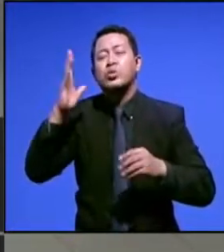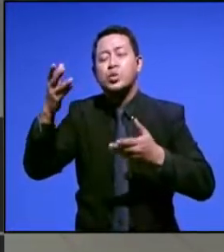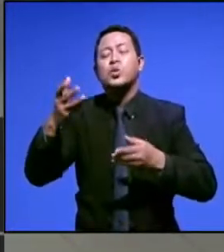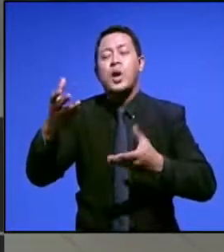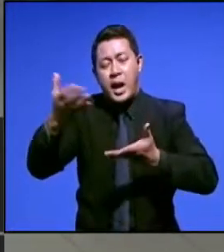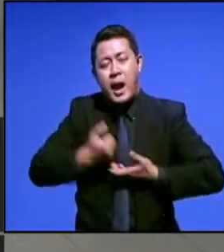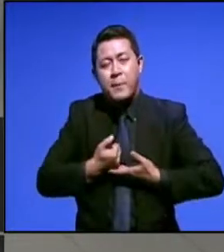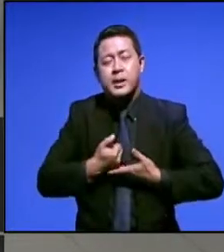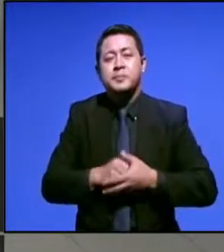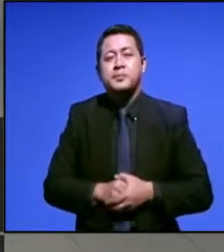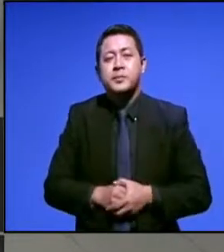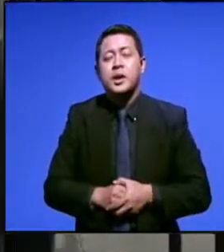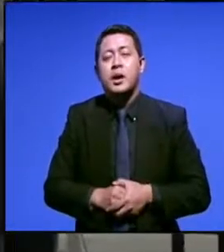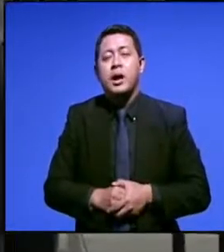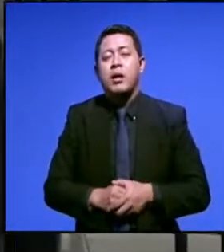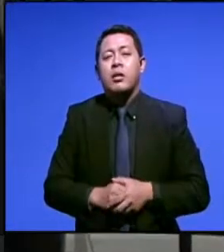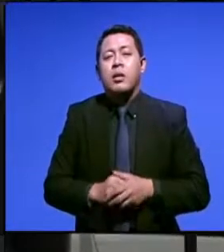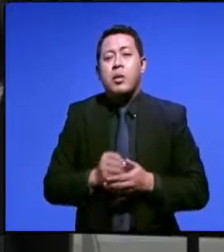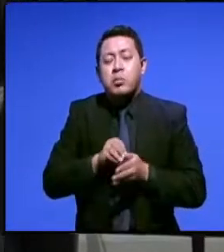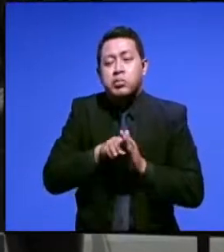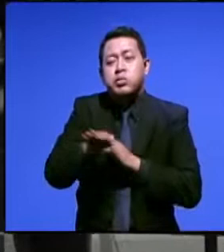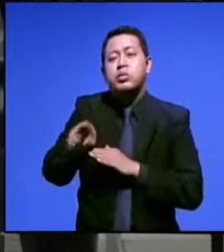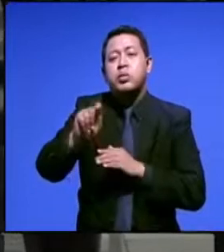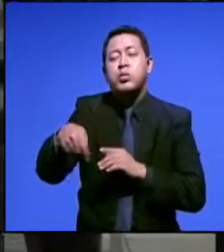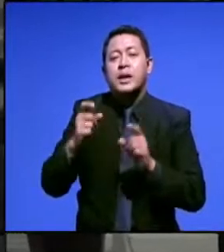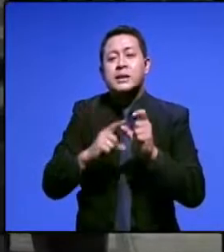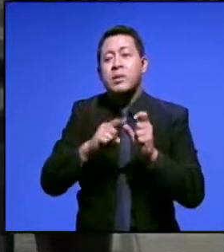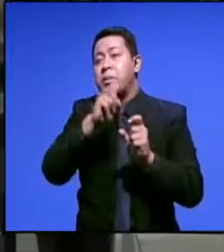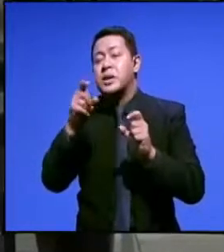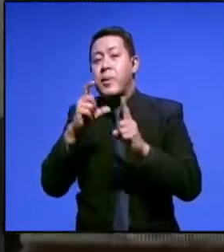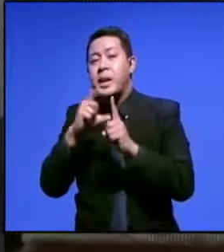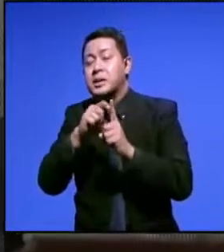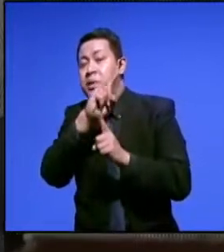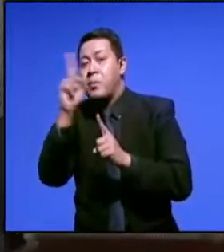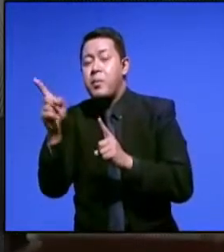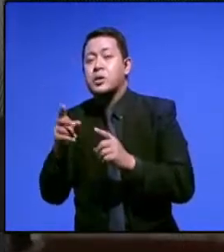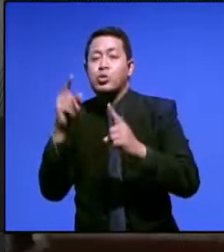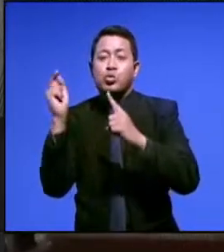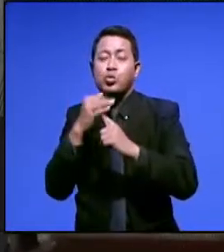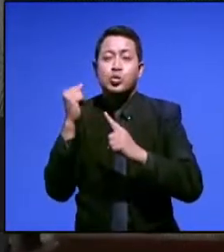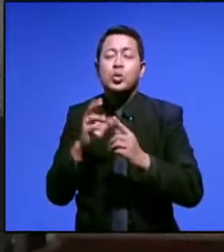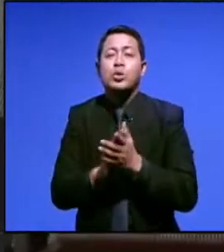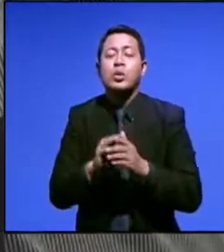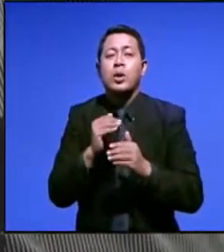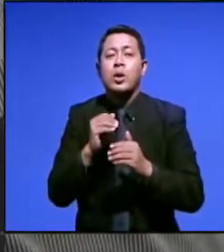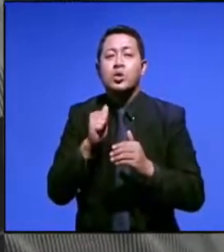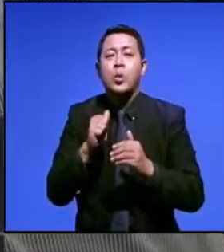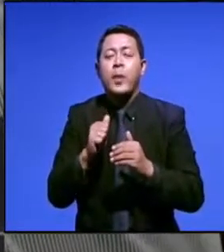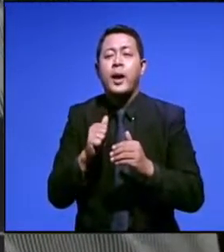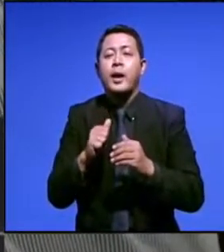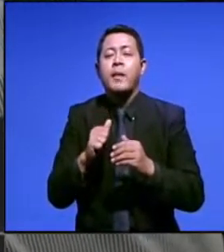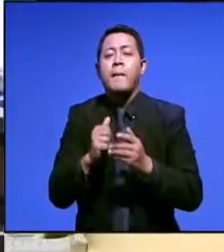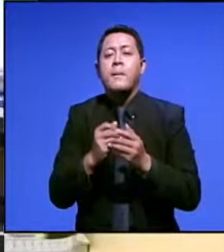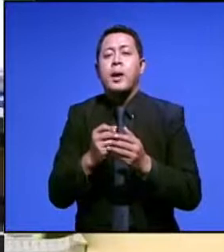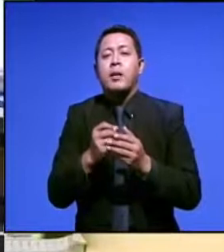dikantongi nama-namanya. Sementara pencairan yang akan dimulai bulan September hingga Desember mendatang bertujuan untuk menjaga daya beli dan